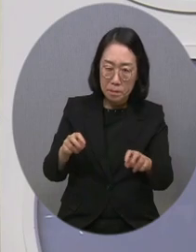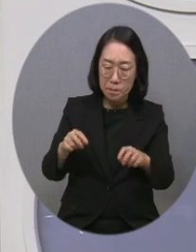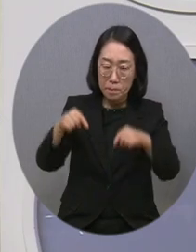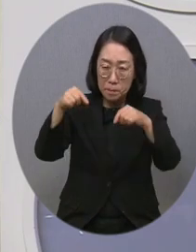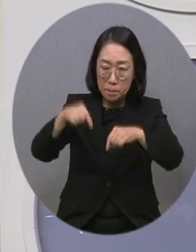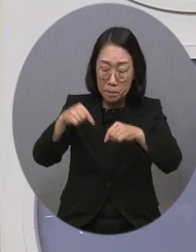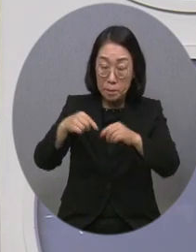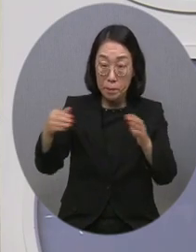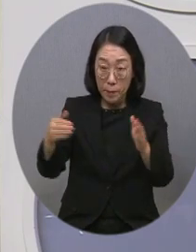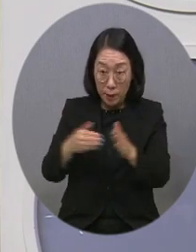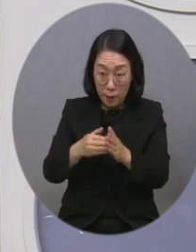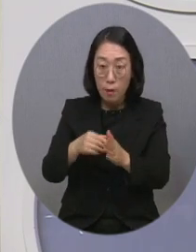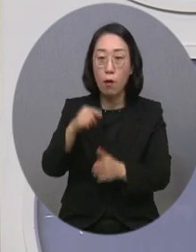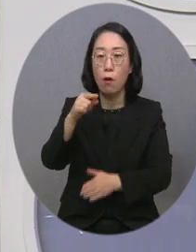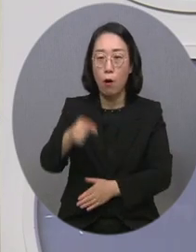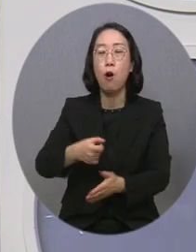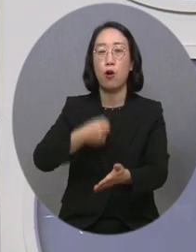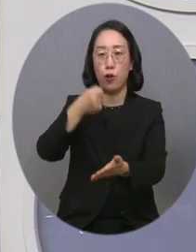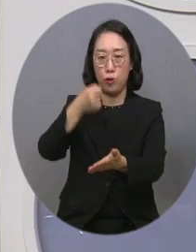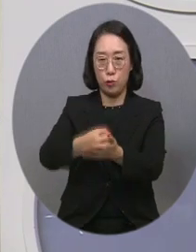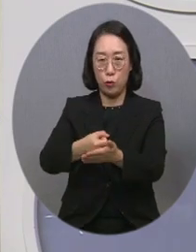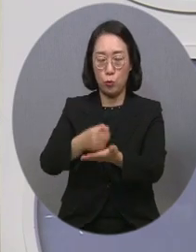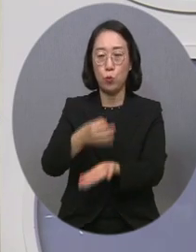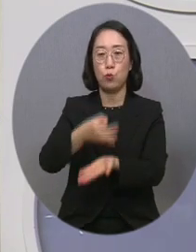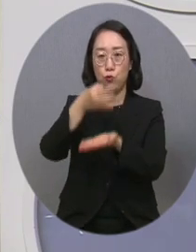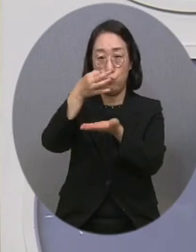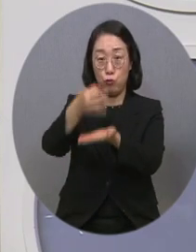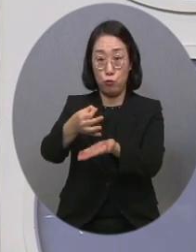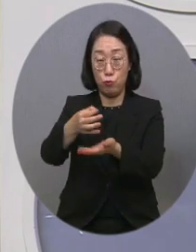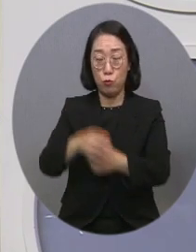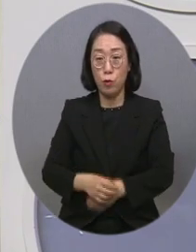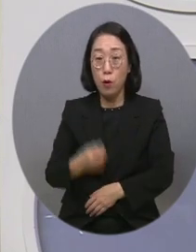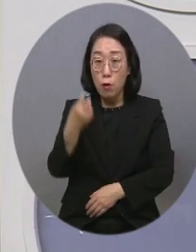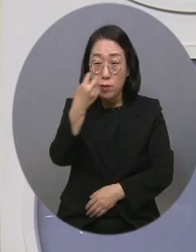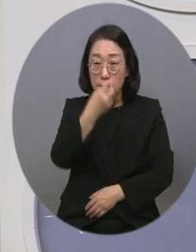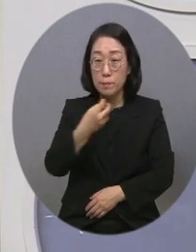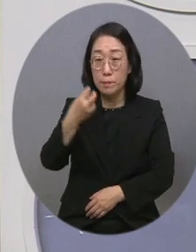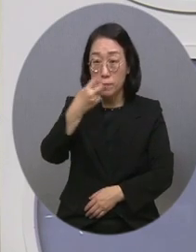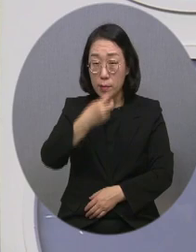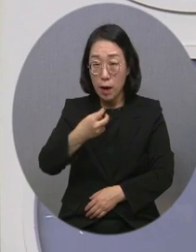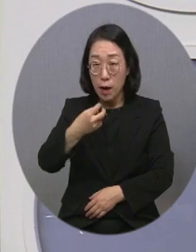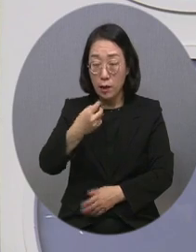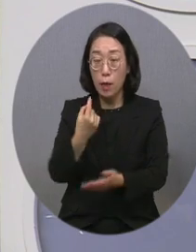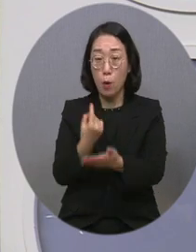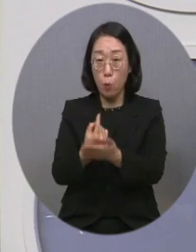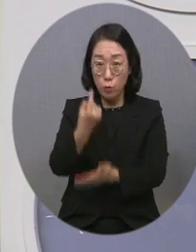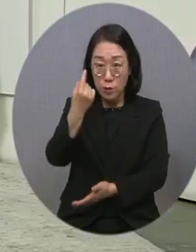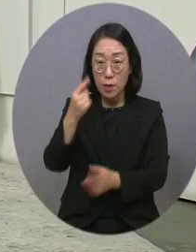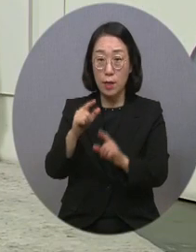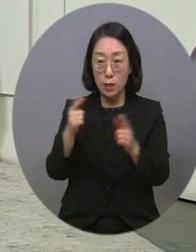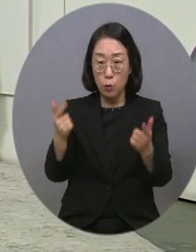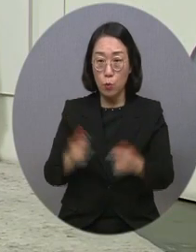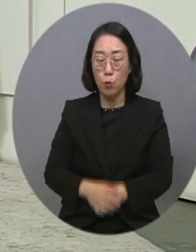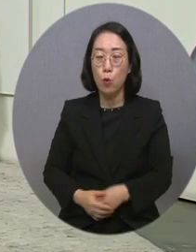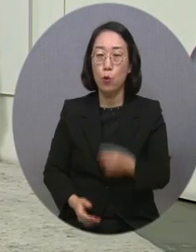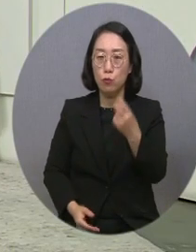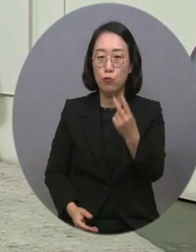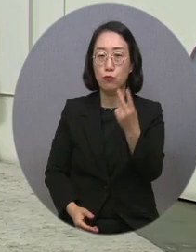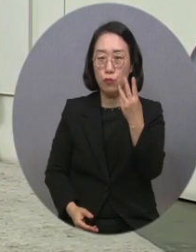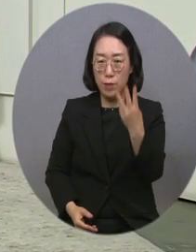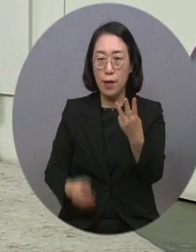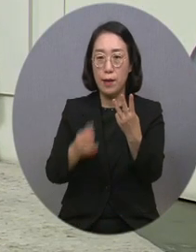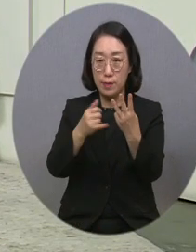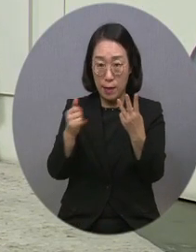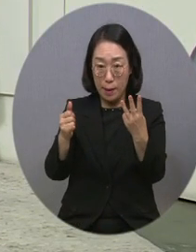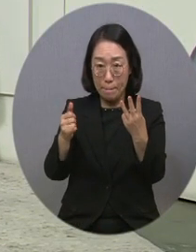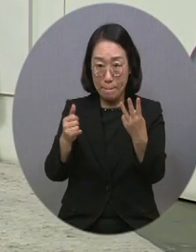이제 배분해 주는데 그 배분 심사도 저희가 혼자 하는 게 아닌 거라 두 분 내지 세 분이